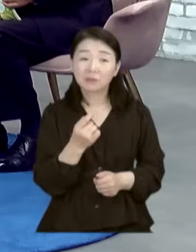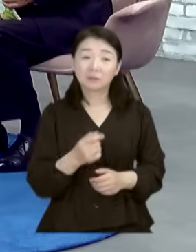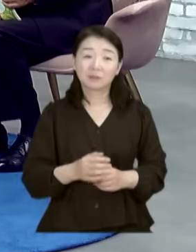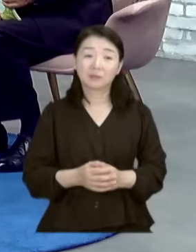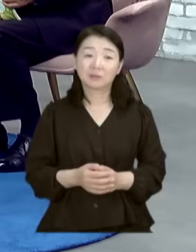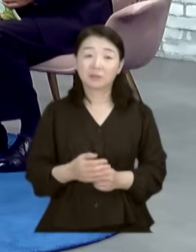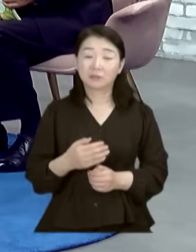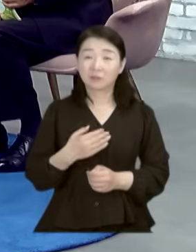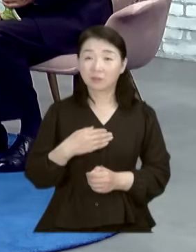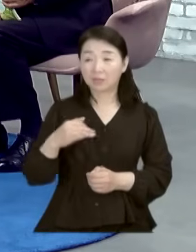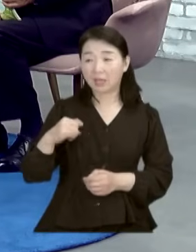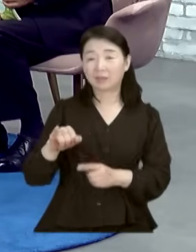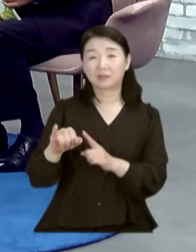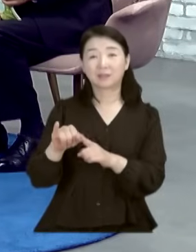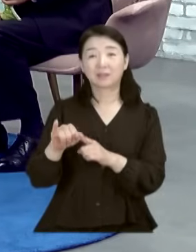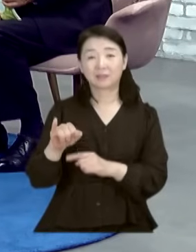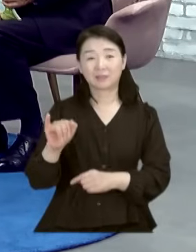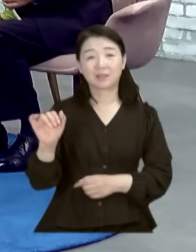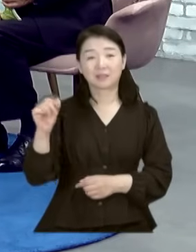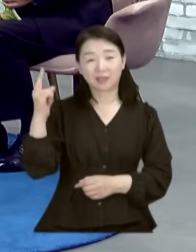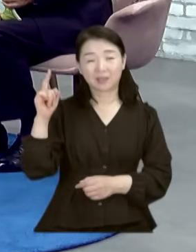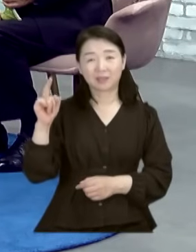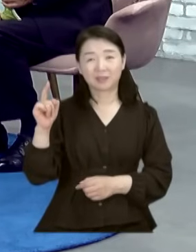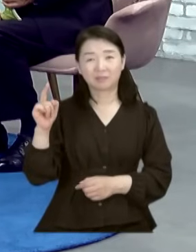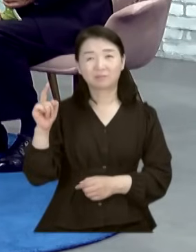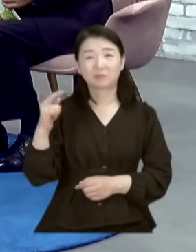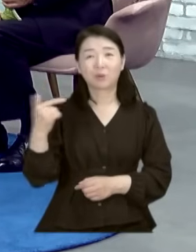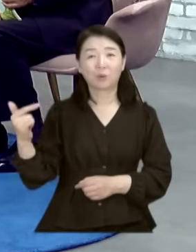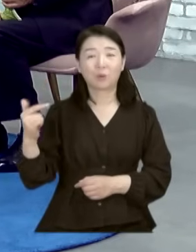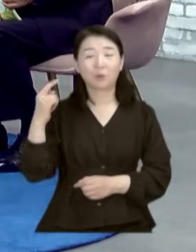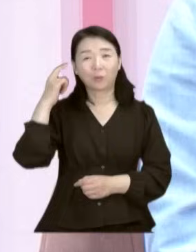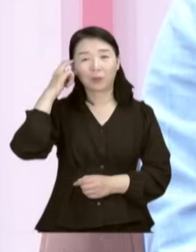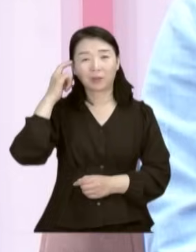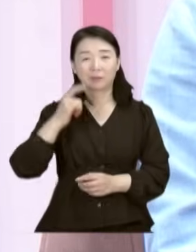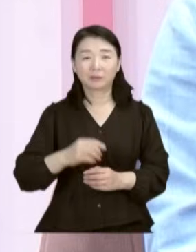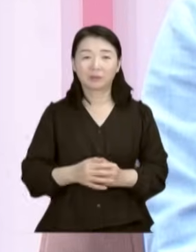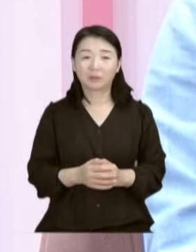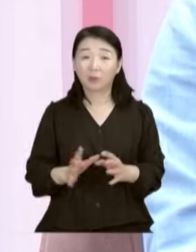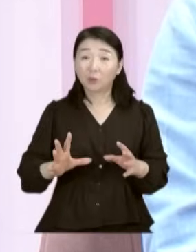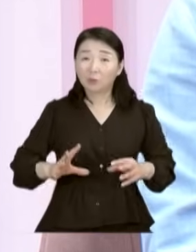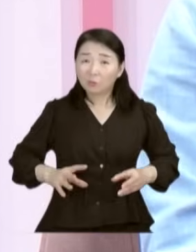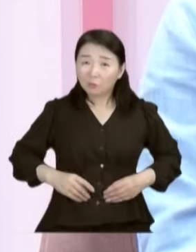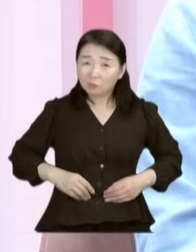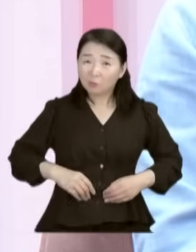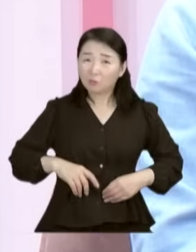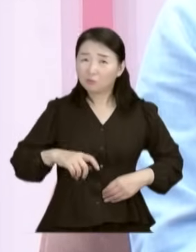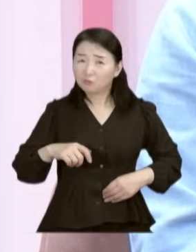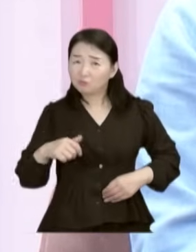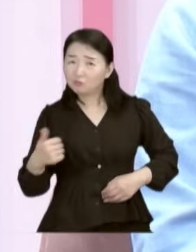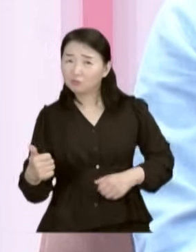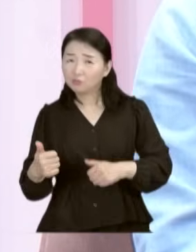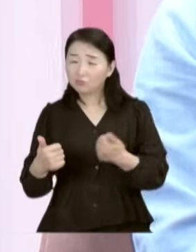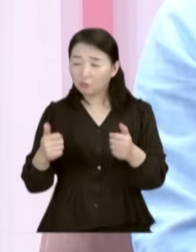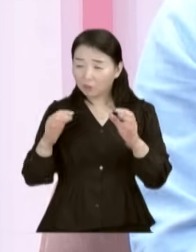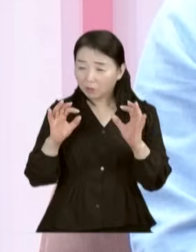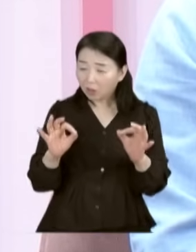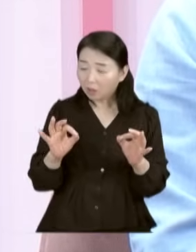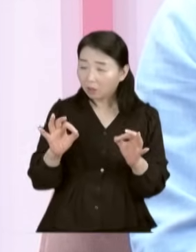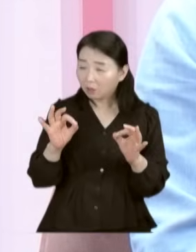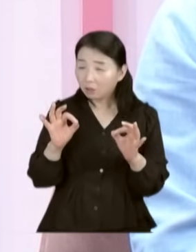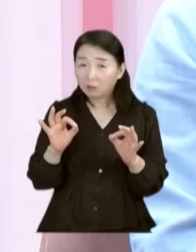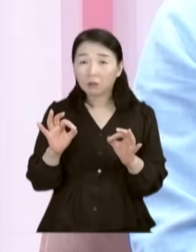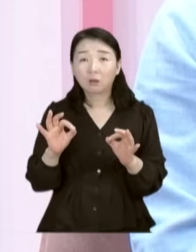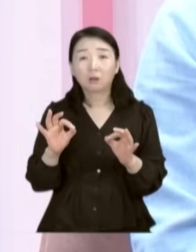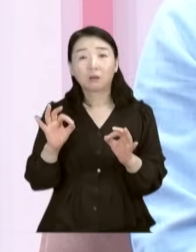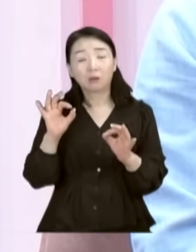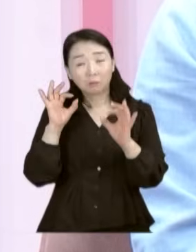저는 아그네스가 사실은 계기가 컸어요 그 그렇게 굶어서 죽어간다는 걸 제가 눈으로 직접